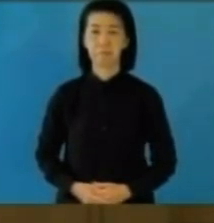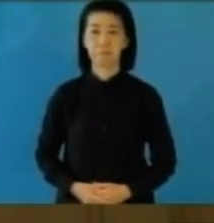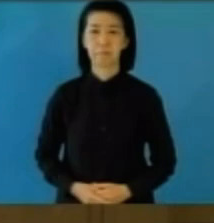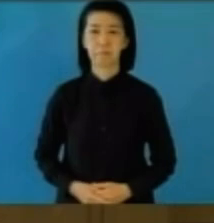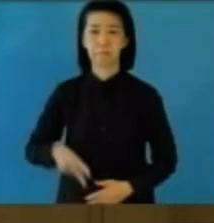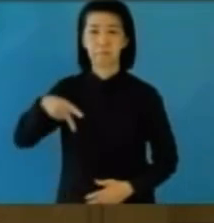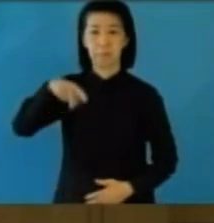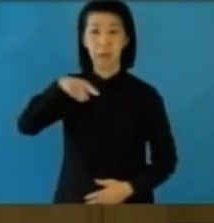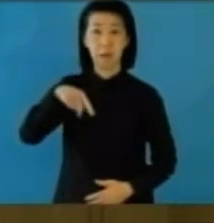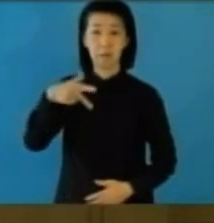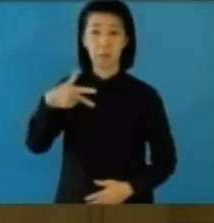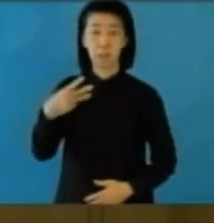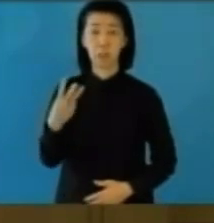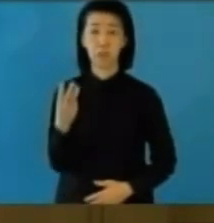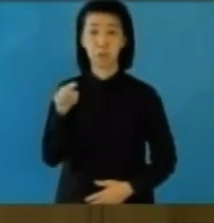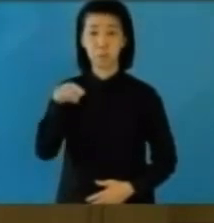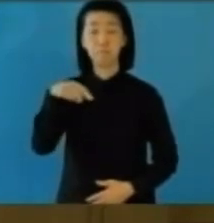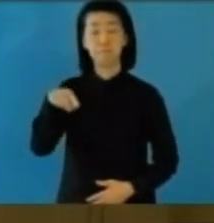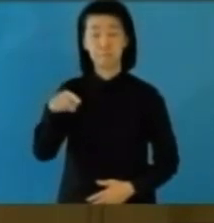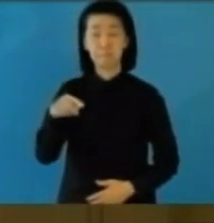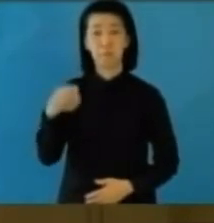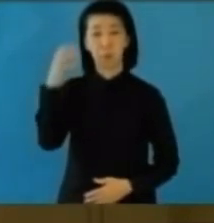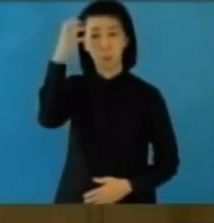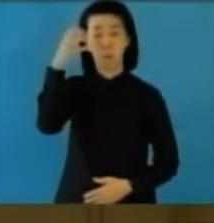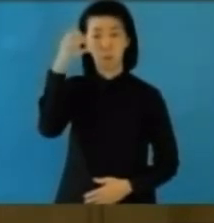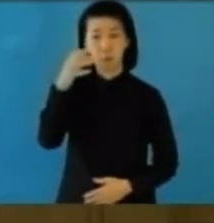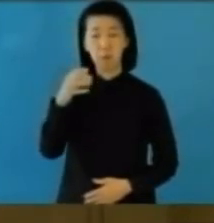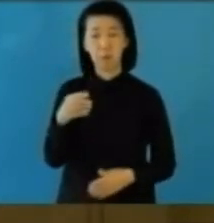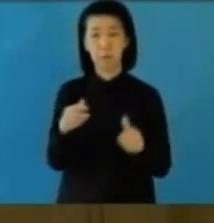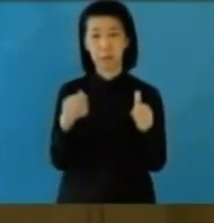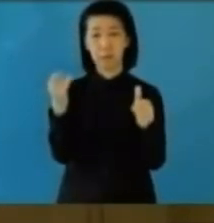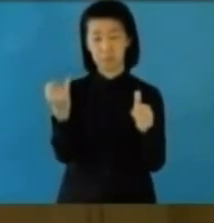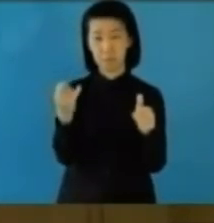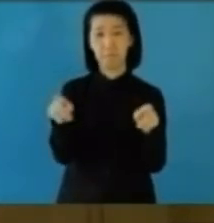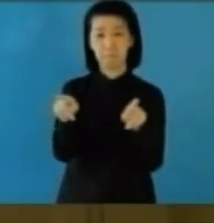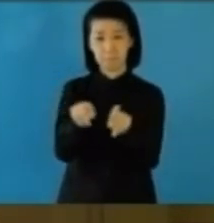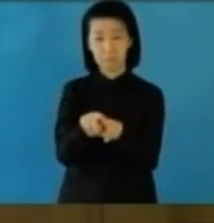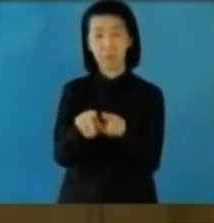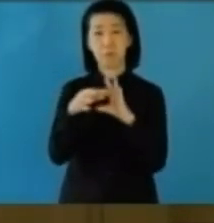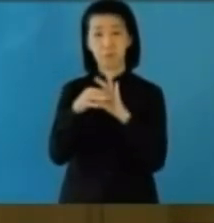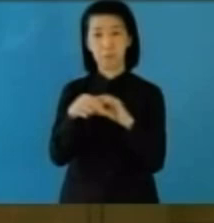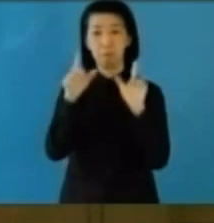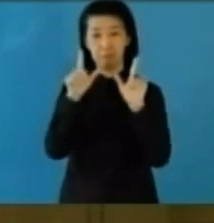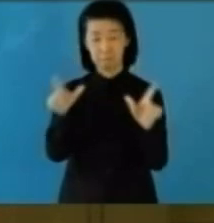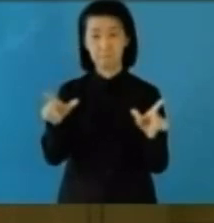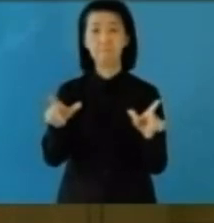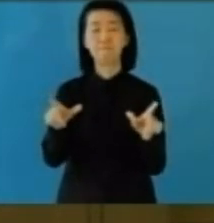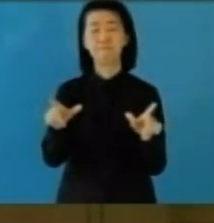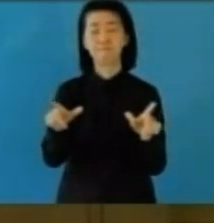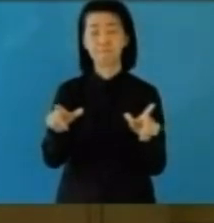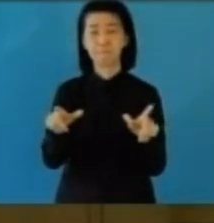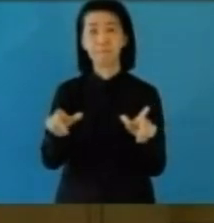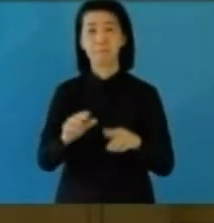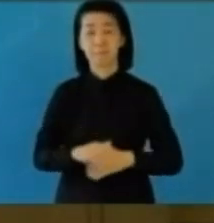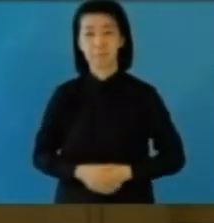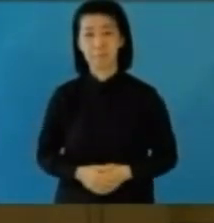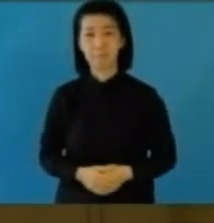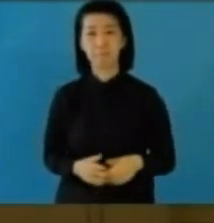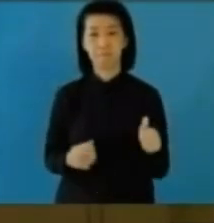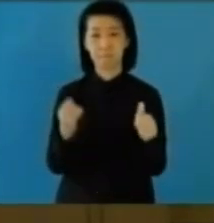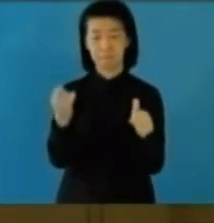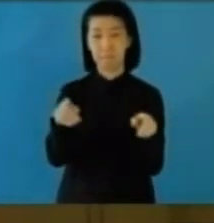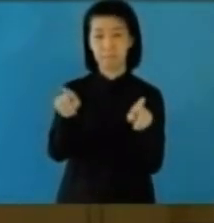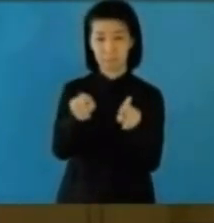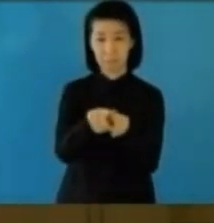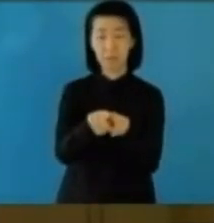南春校の教学化等の実現に向けた生徒や保護者等の協議についてであります。南春校の教学化や通学